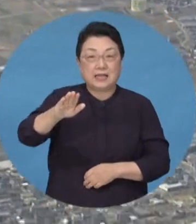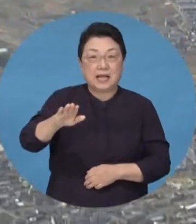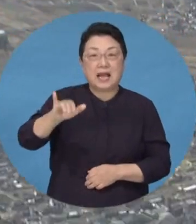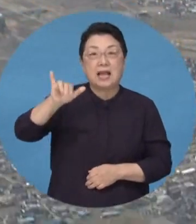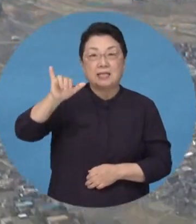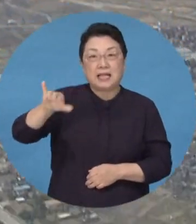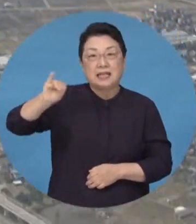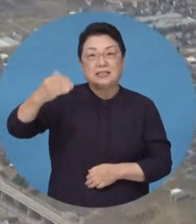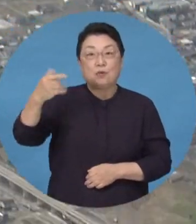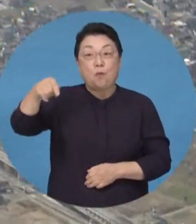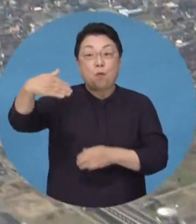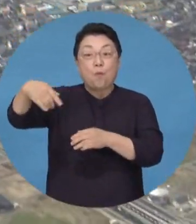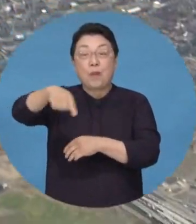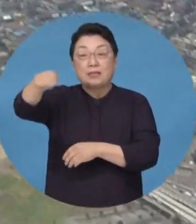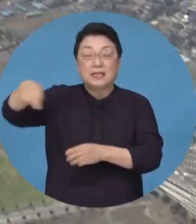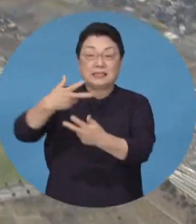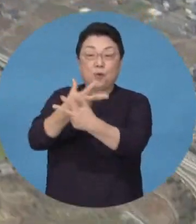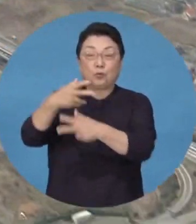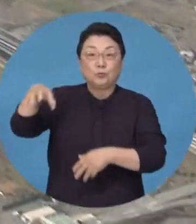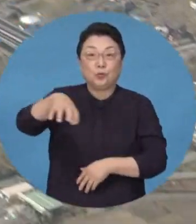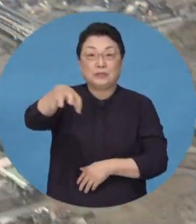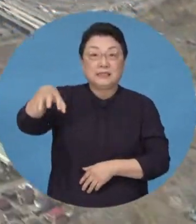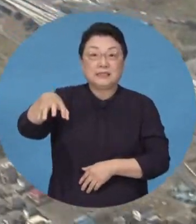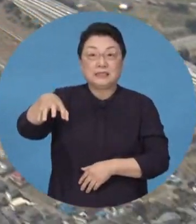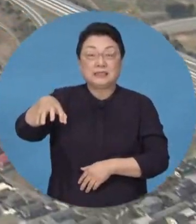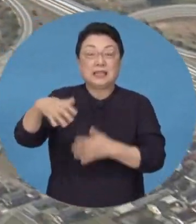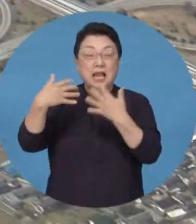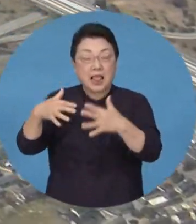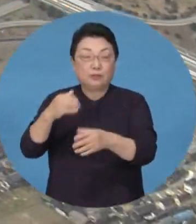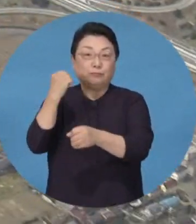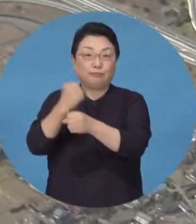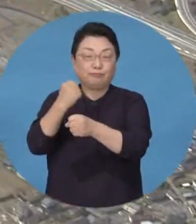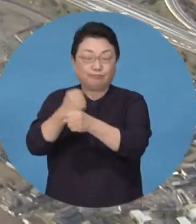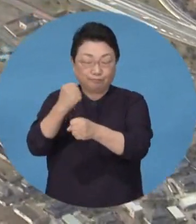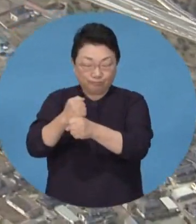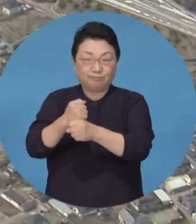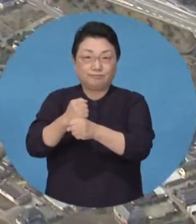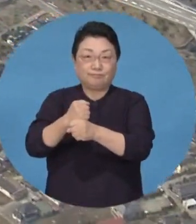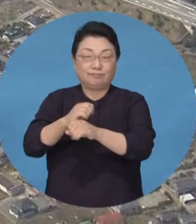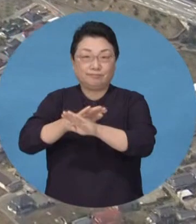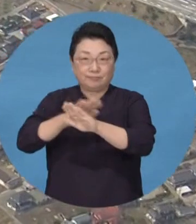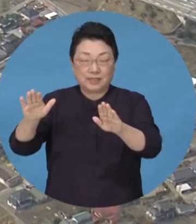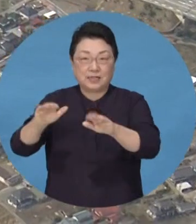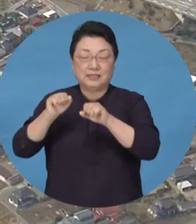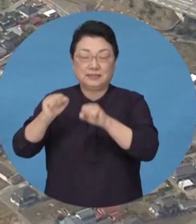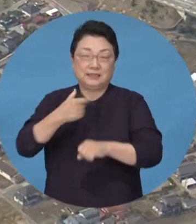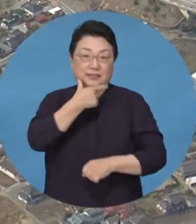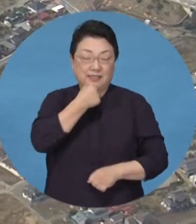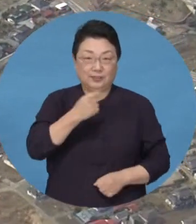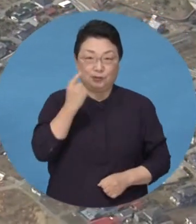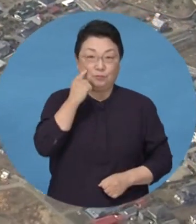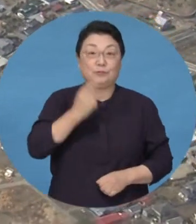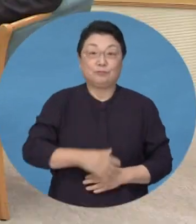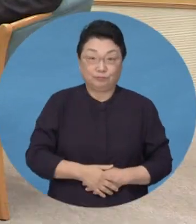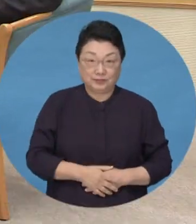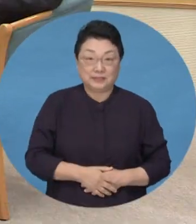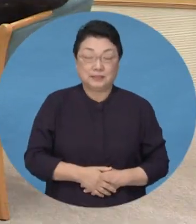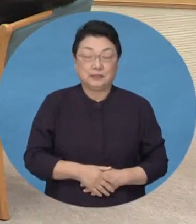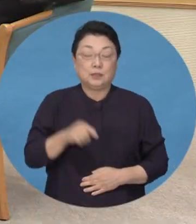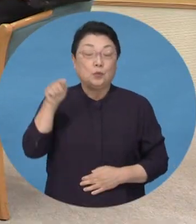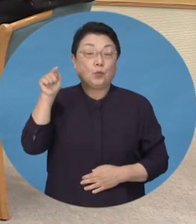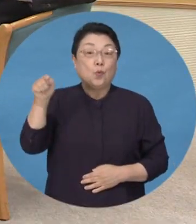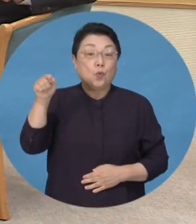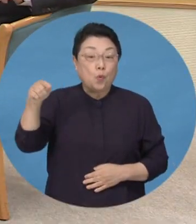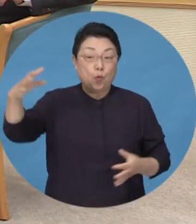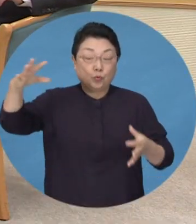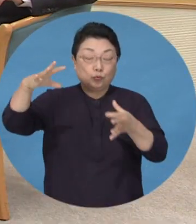ここをですねあの早期に事業化するべく取り組んでいきたいとおもいますここが